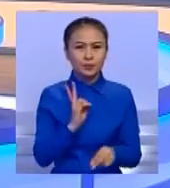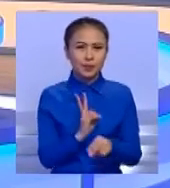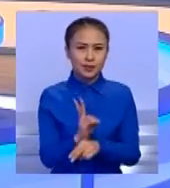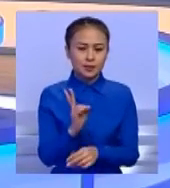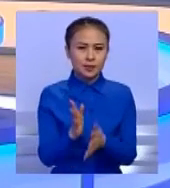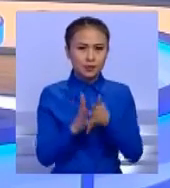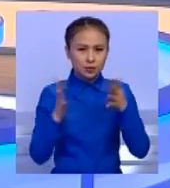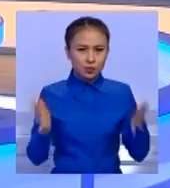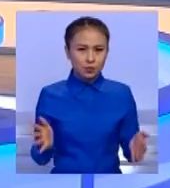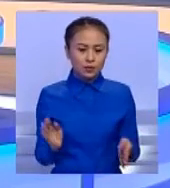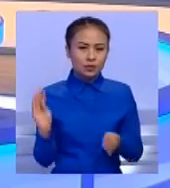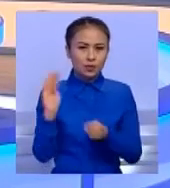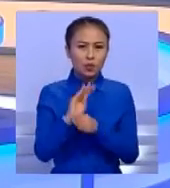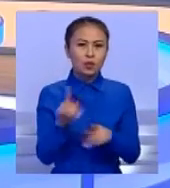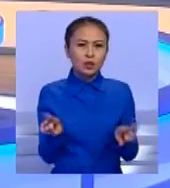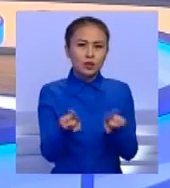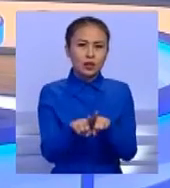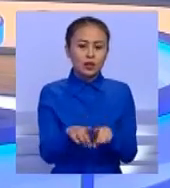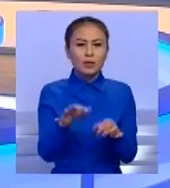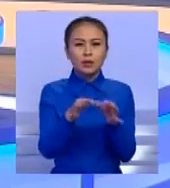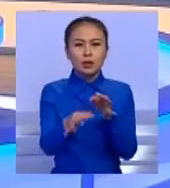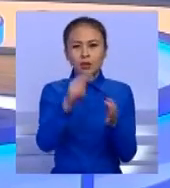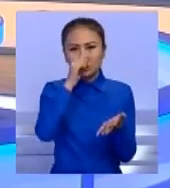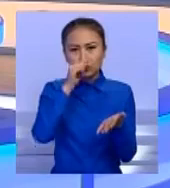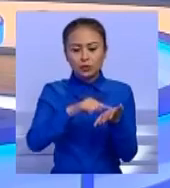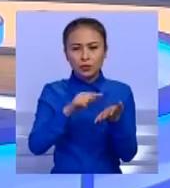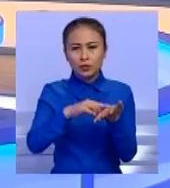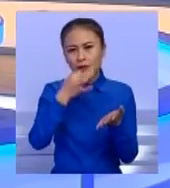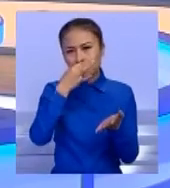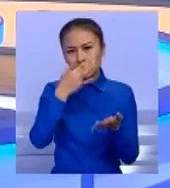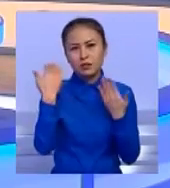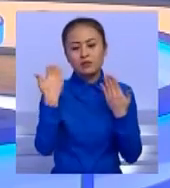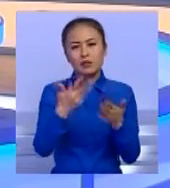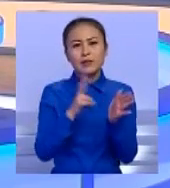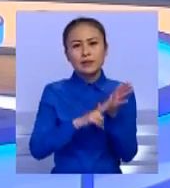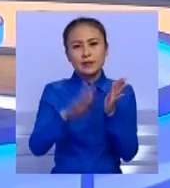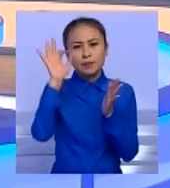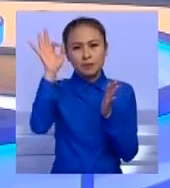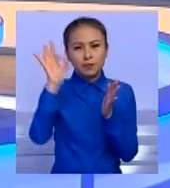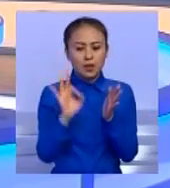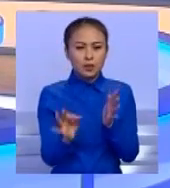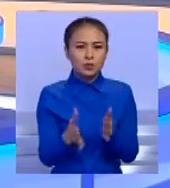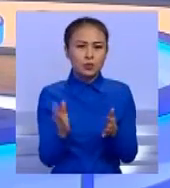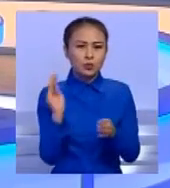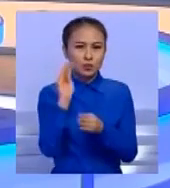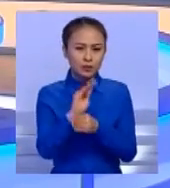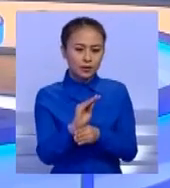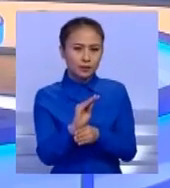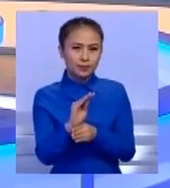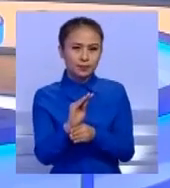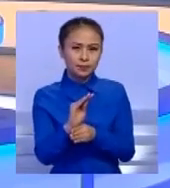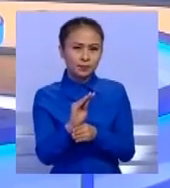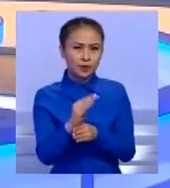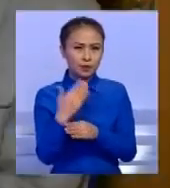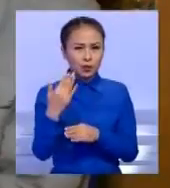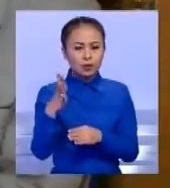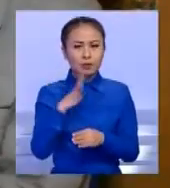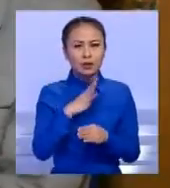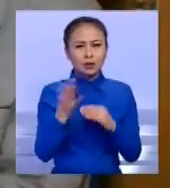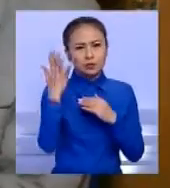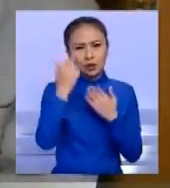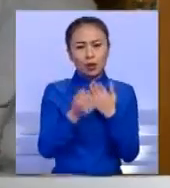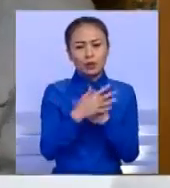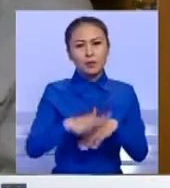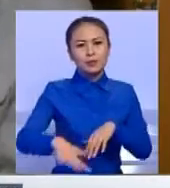өнім көлемін 2 есеге дейін өсірмек. Осылайша аймақтағы құс жұмыртқасына деген сұраныстың 80%-ын өтемек ниетте. Мұнайлы